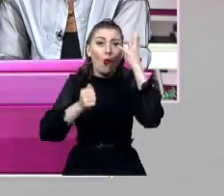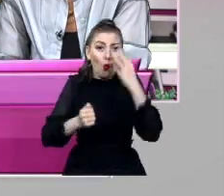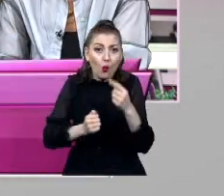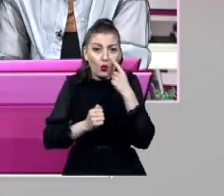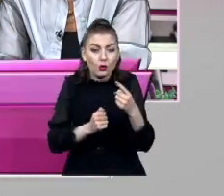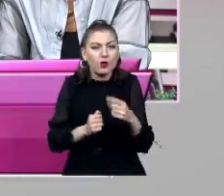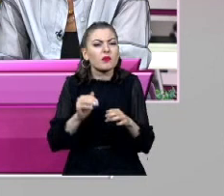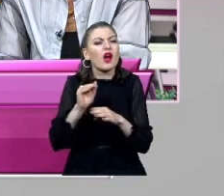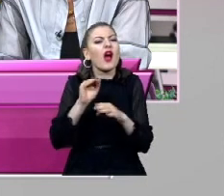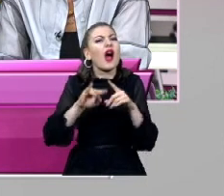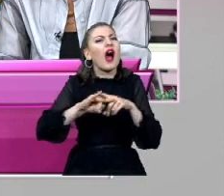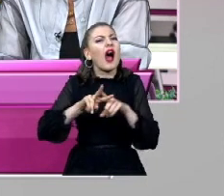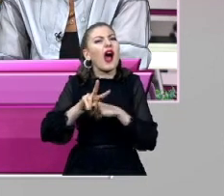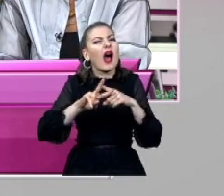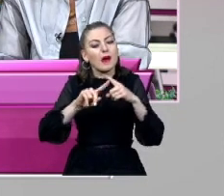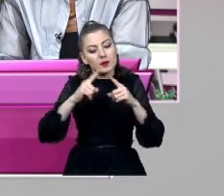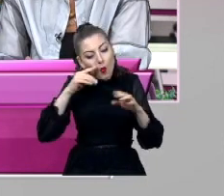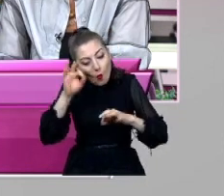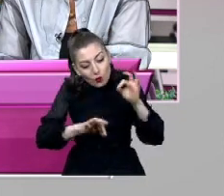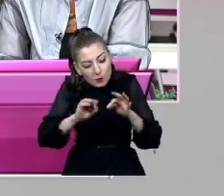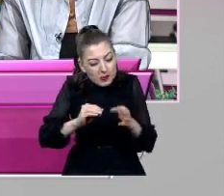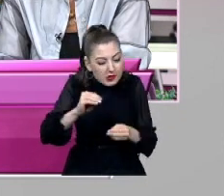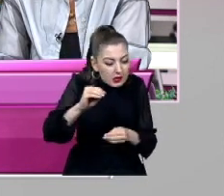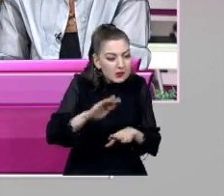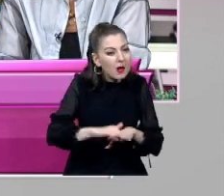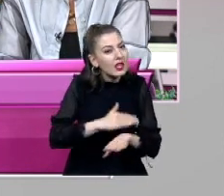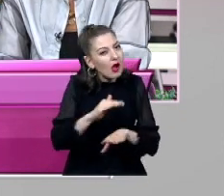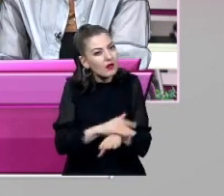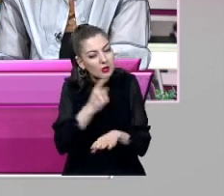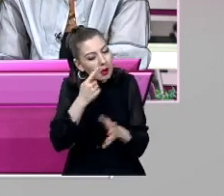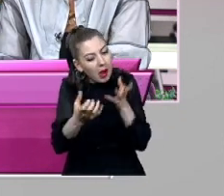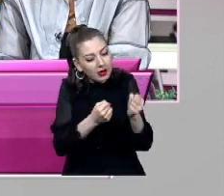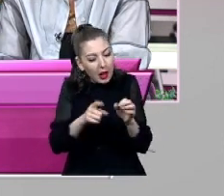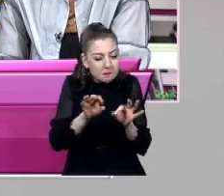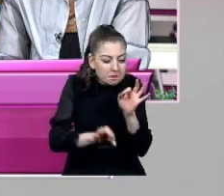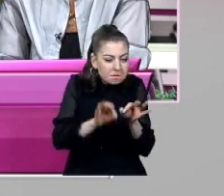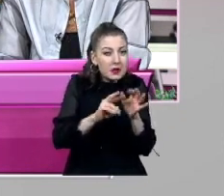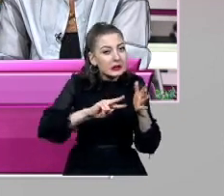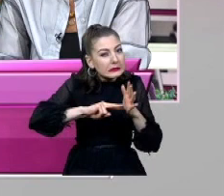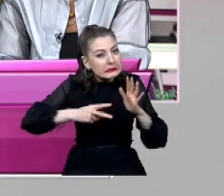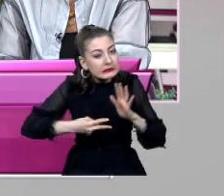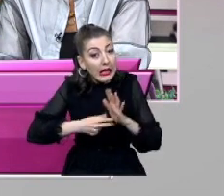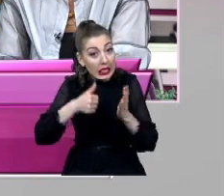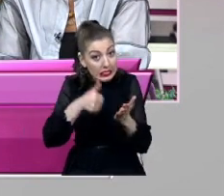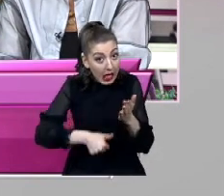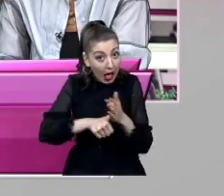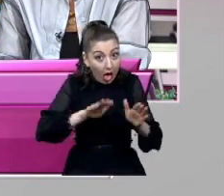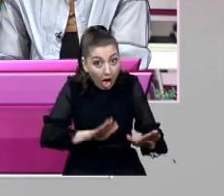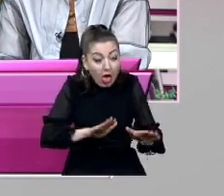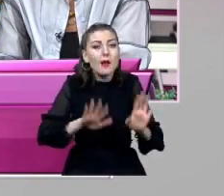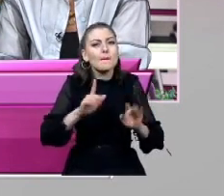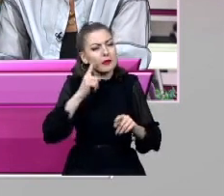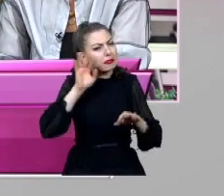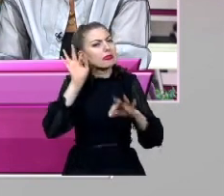hayat karakterinin yaptığı gibi ölçüp biçmek, biraz yavaş hareket etmek alışveriş yaparken, tarihlerine dikkat etmek,